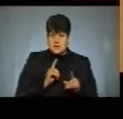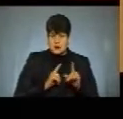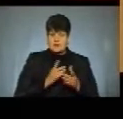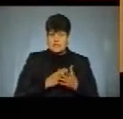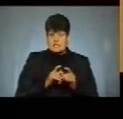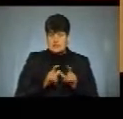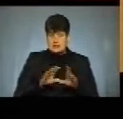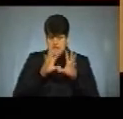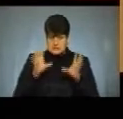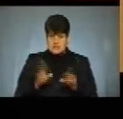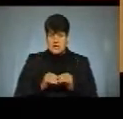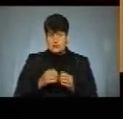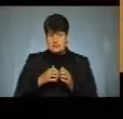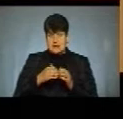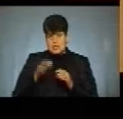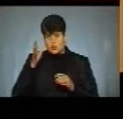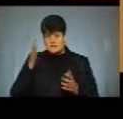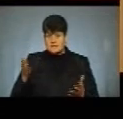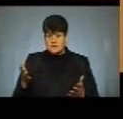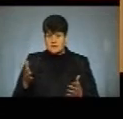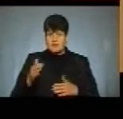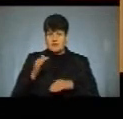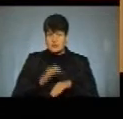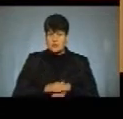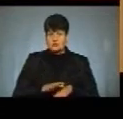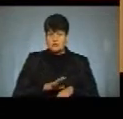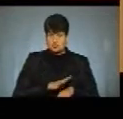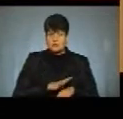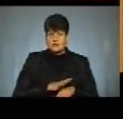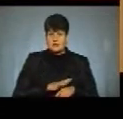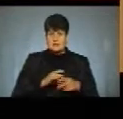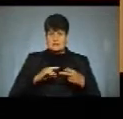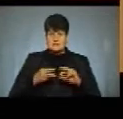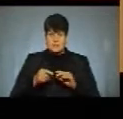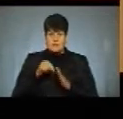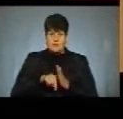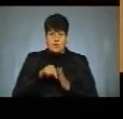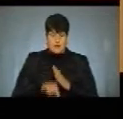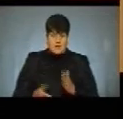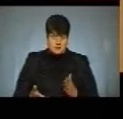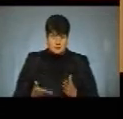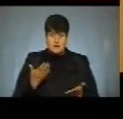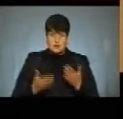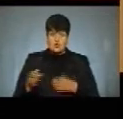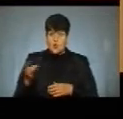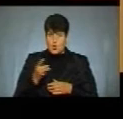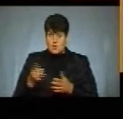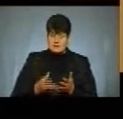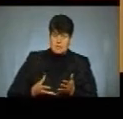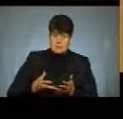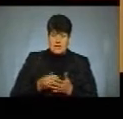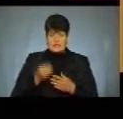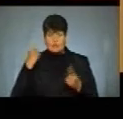закладом загальної середньої освіти. Фактично відбулася відміна понять. Якщо розмір плати в